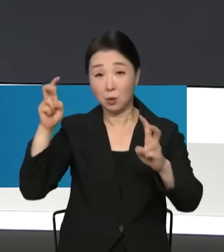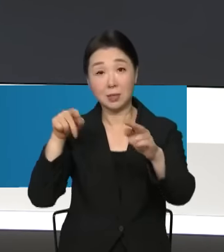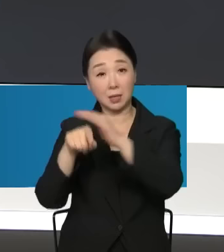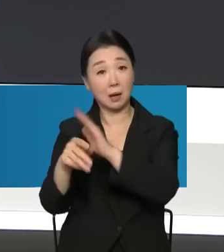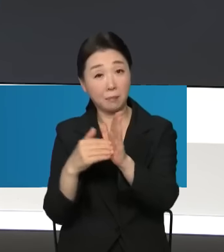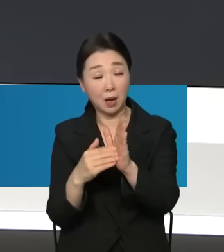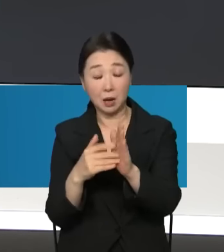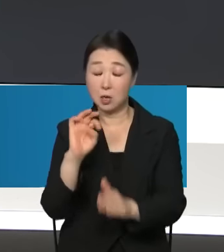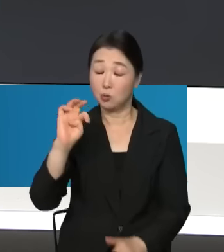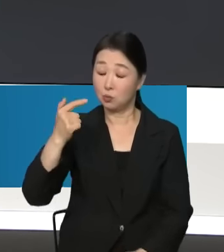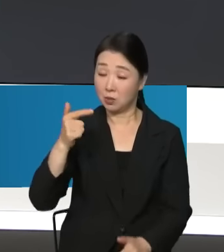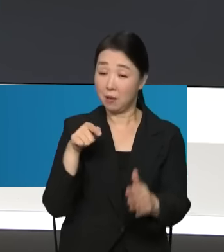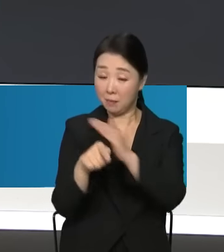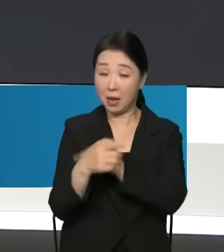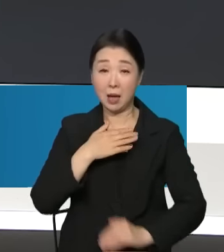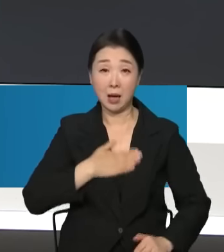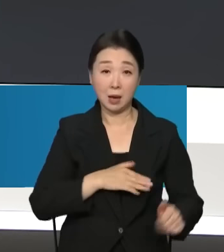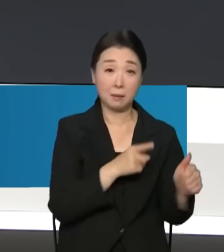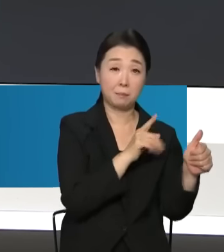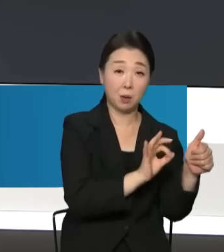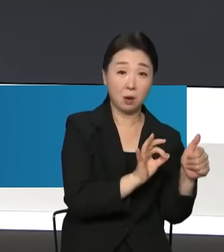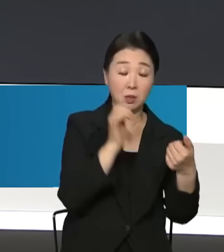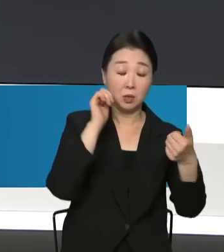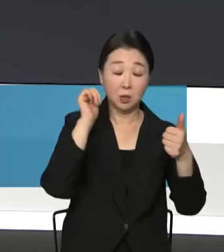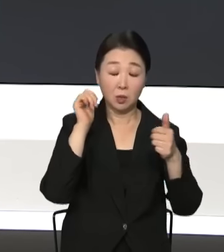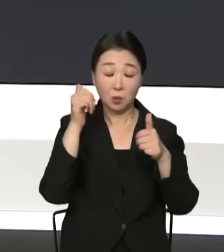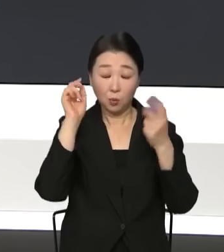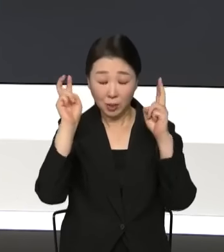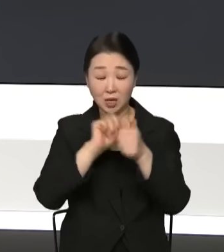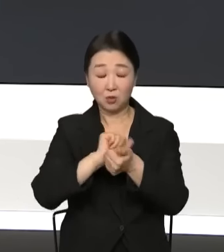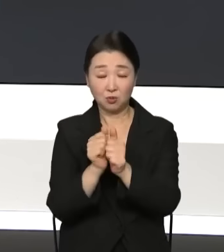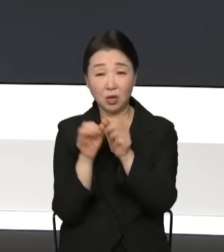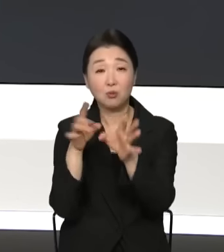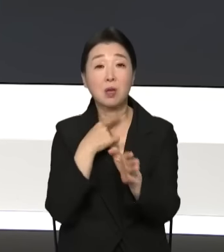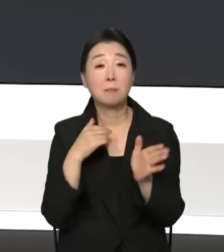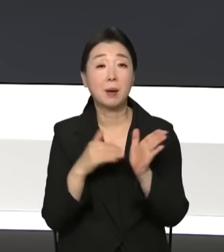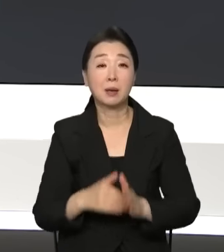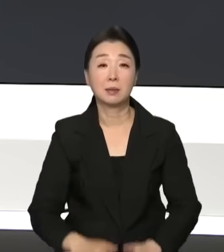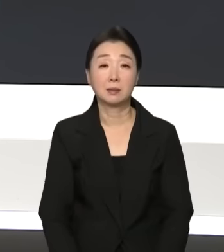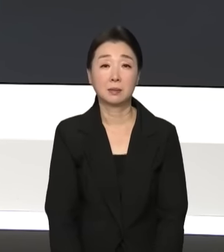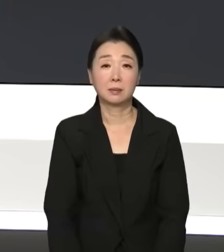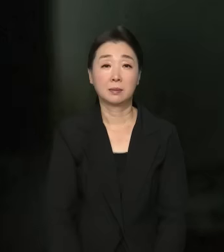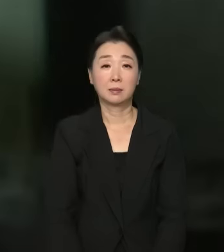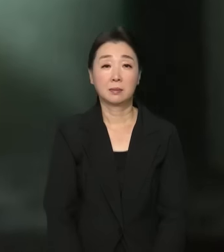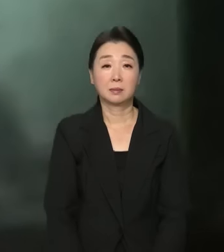두산 방문을 미리 알았던 명 씨가 이 회사 주식에 투자한 정황도 있었습니다. 배승주 기자입니다.